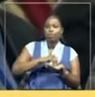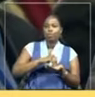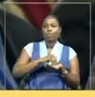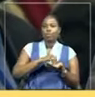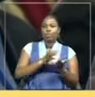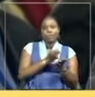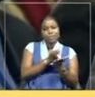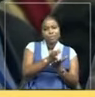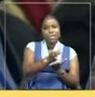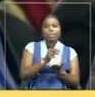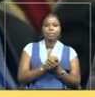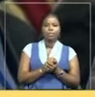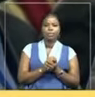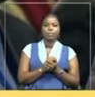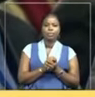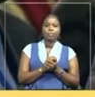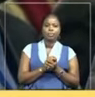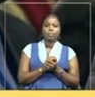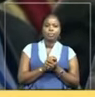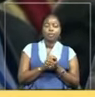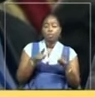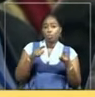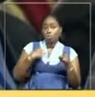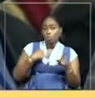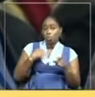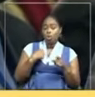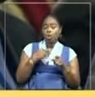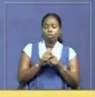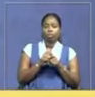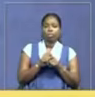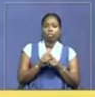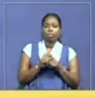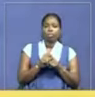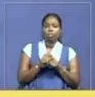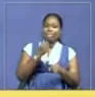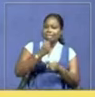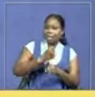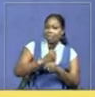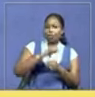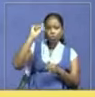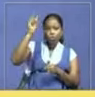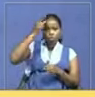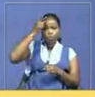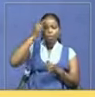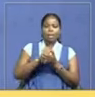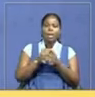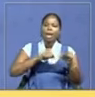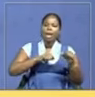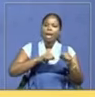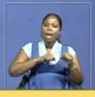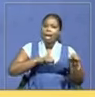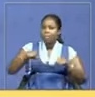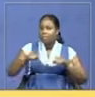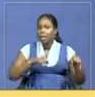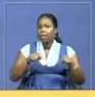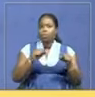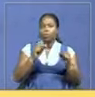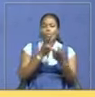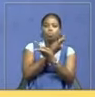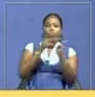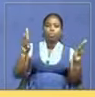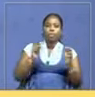priorité élevée que j'accorde à la concertation comme mode de gouvernance des affaires publiques